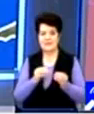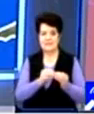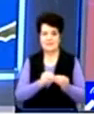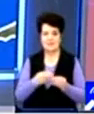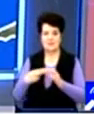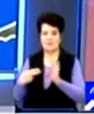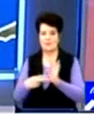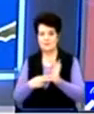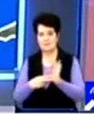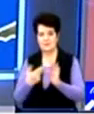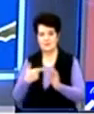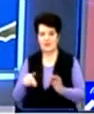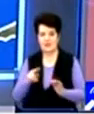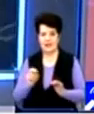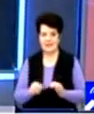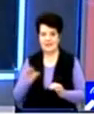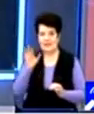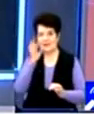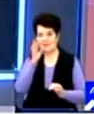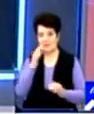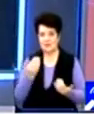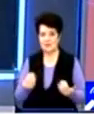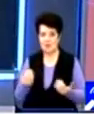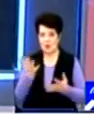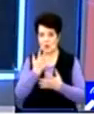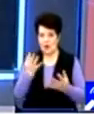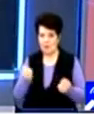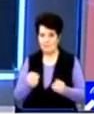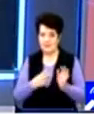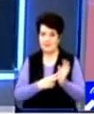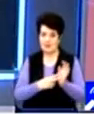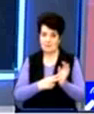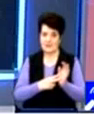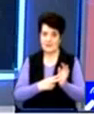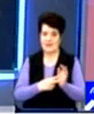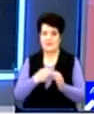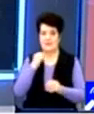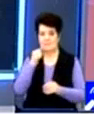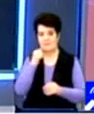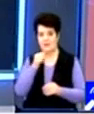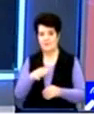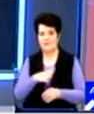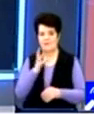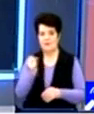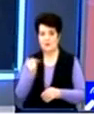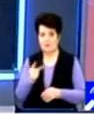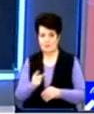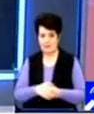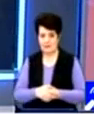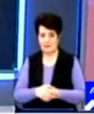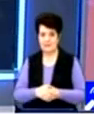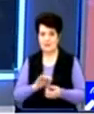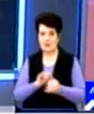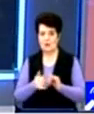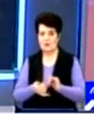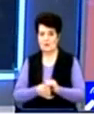și 17 grade Celsius. La Chișinău în această noapte vom avea 7 grade, iar maxima de mâine va indica 11 grade în